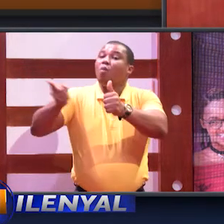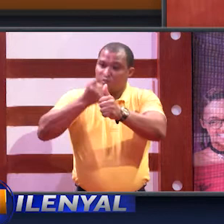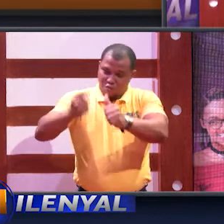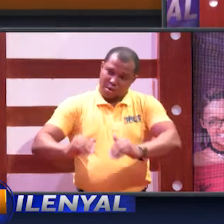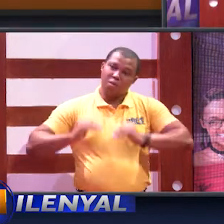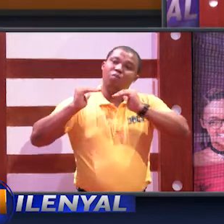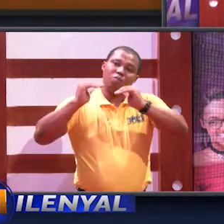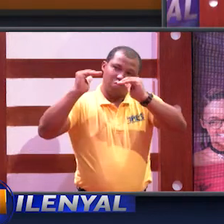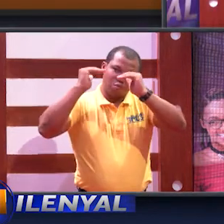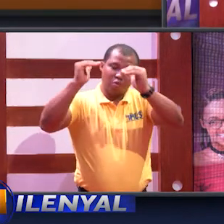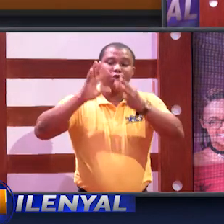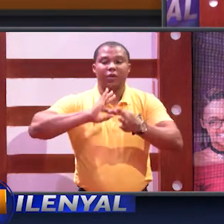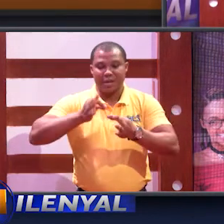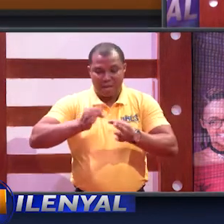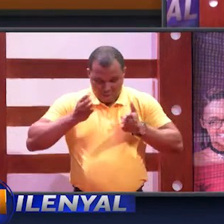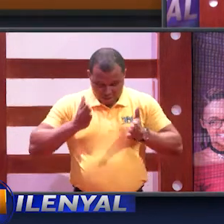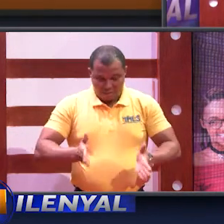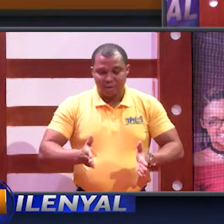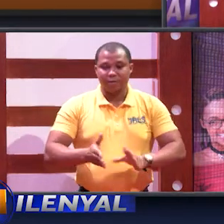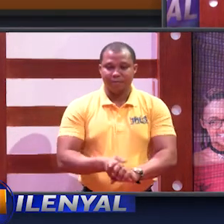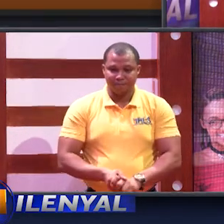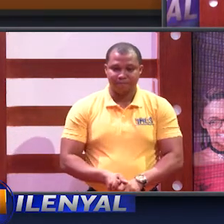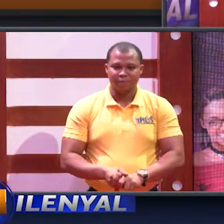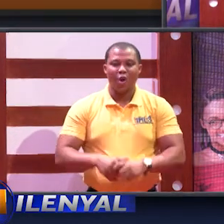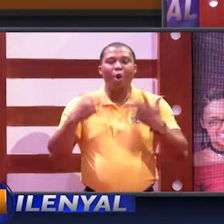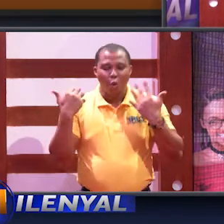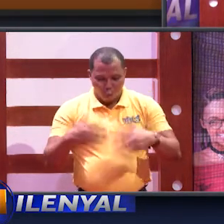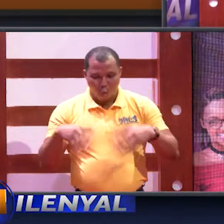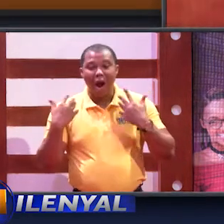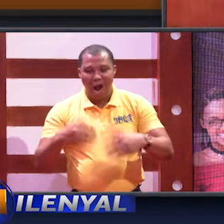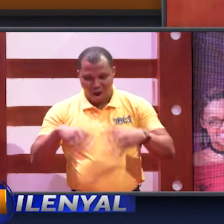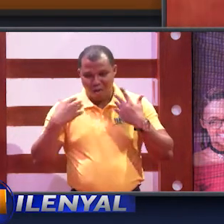promotion et de interprète qui a sorti dans l'institut. Wow. Donc déjà merci.